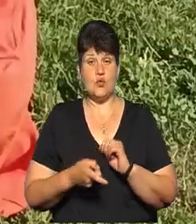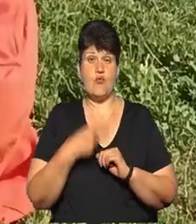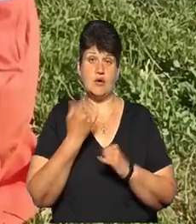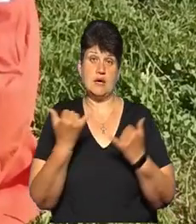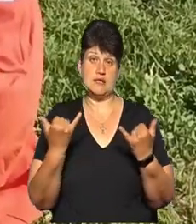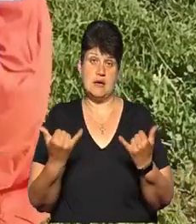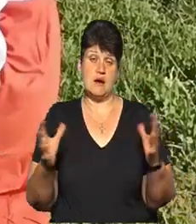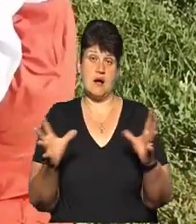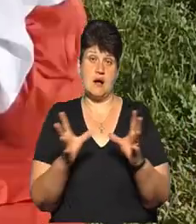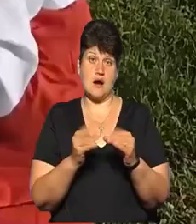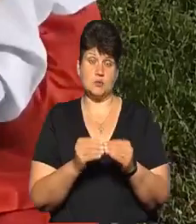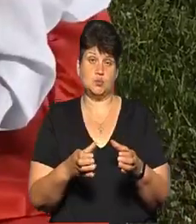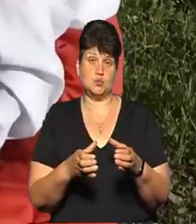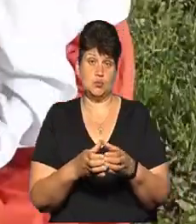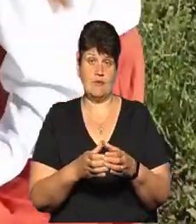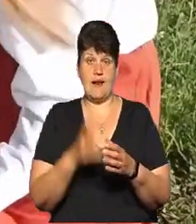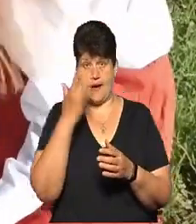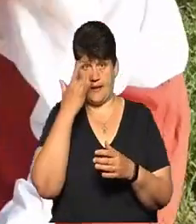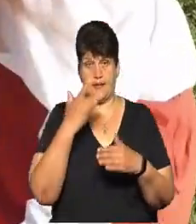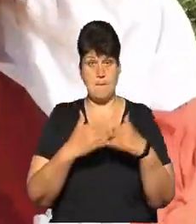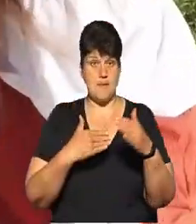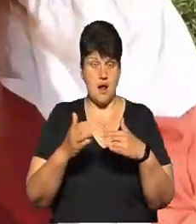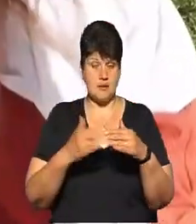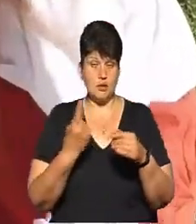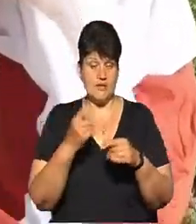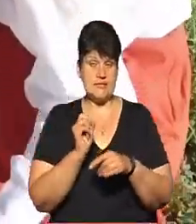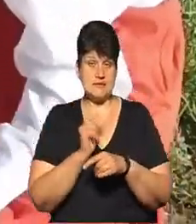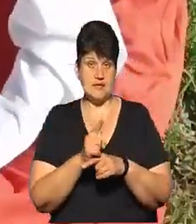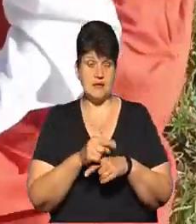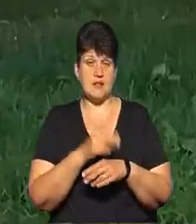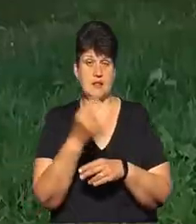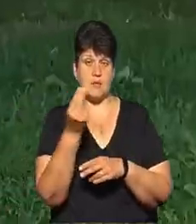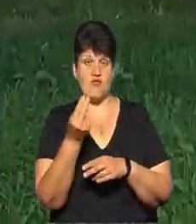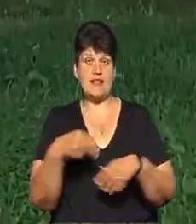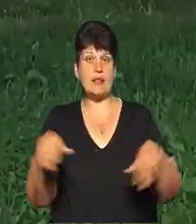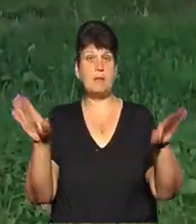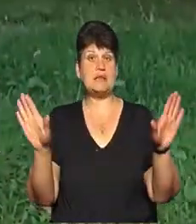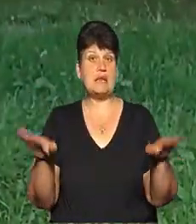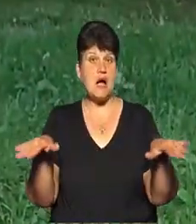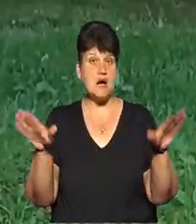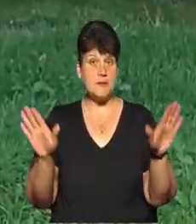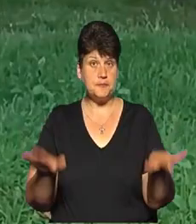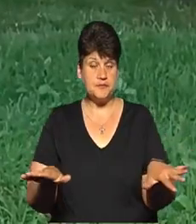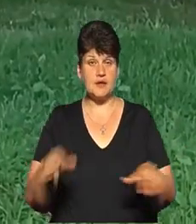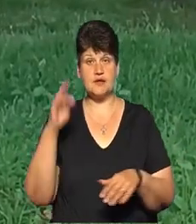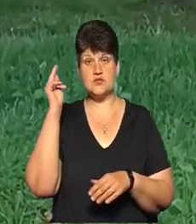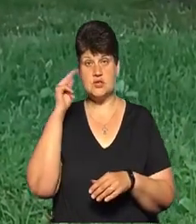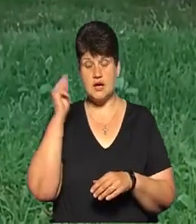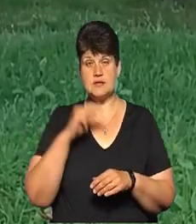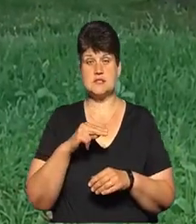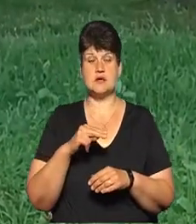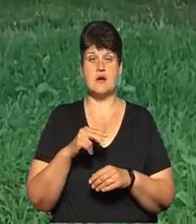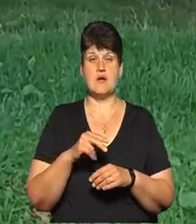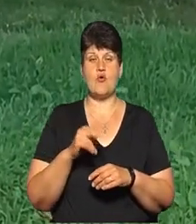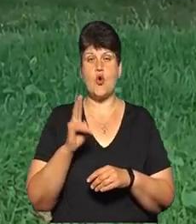з одногрупниками проходять літню практику, і одним із завдань є намалювати птаха. Навчаюся в коледжі університету Короля Данила на